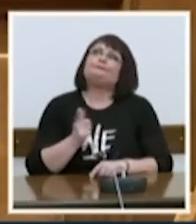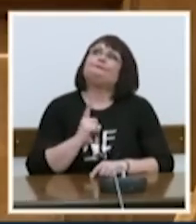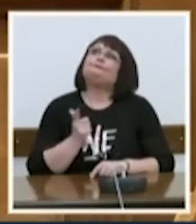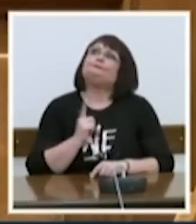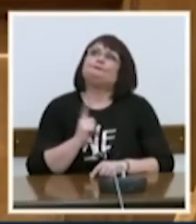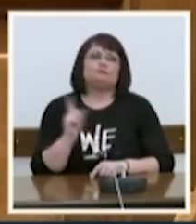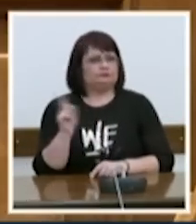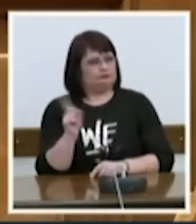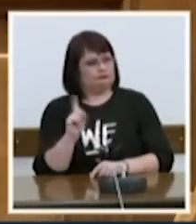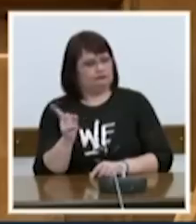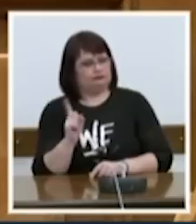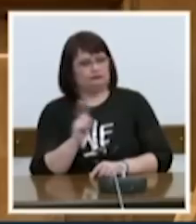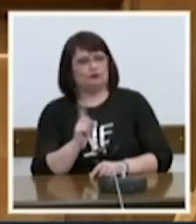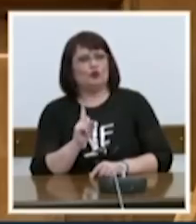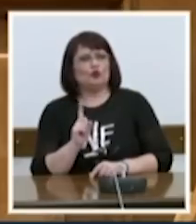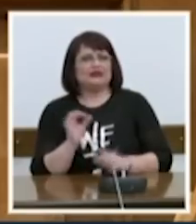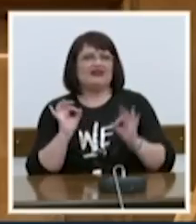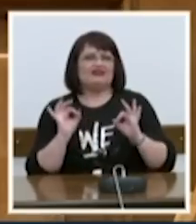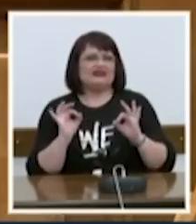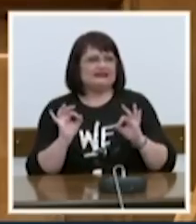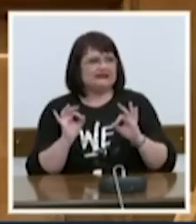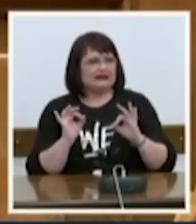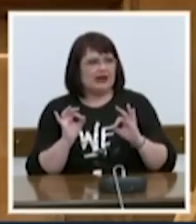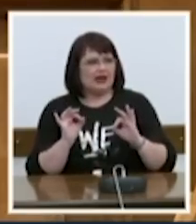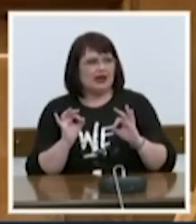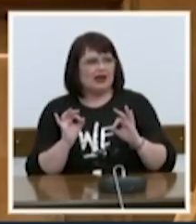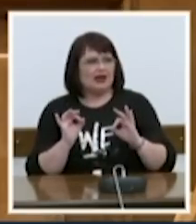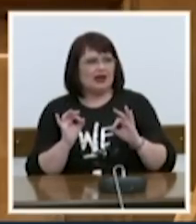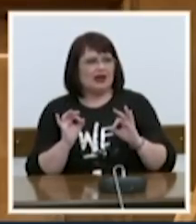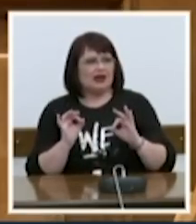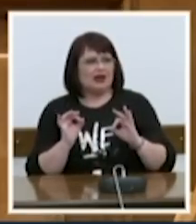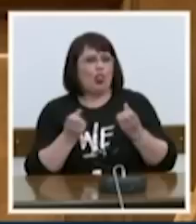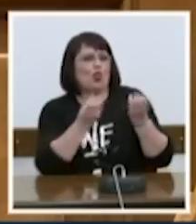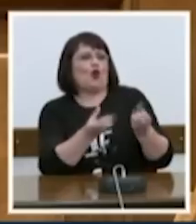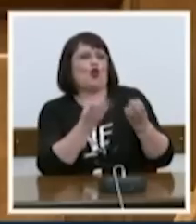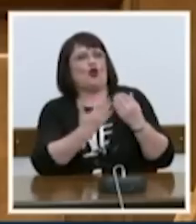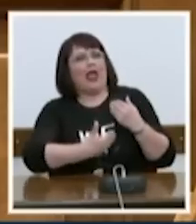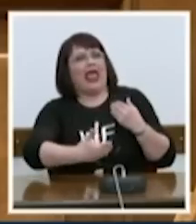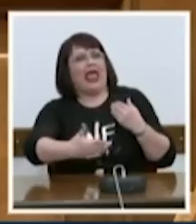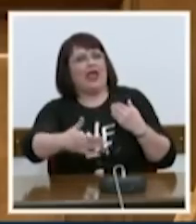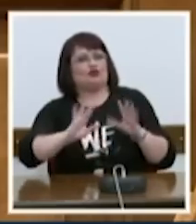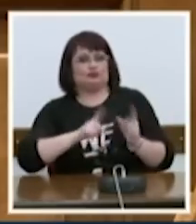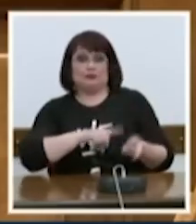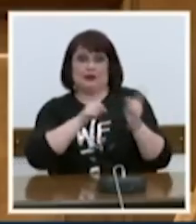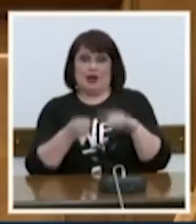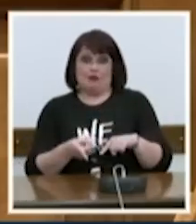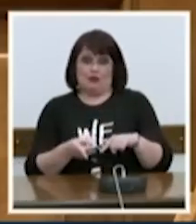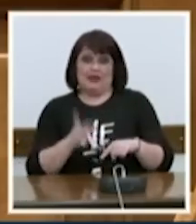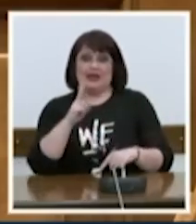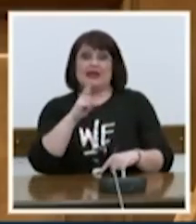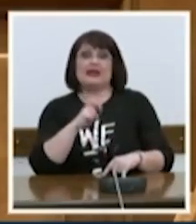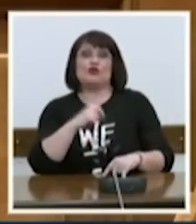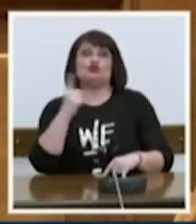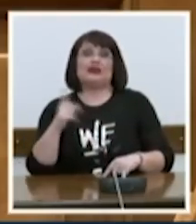σας, ούτε φυσικά να σας δώσουμε κάποια περίοδο χάριτος. Το αντίθετο, οι 21 βουλευτές